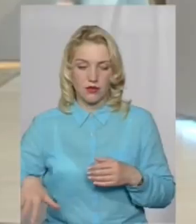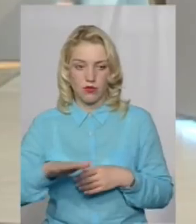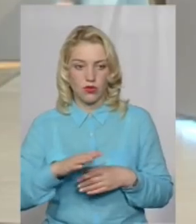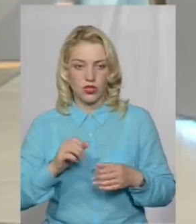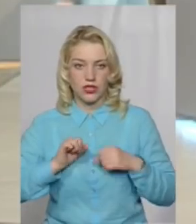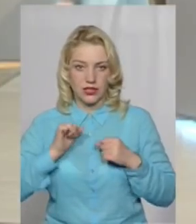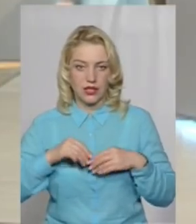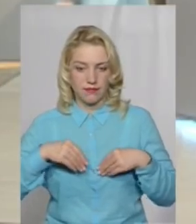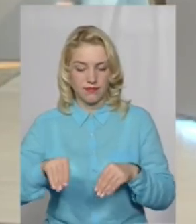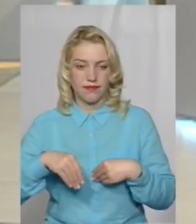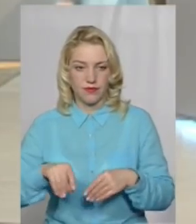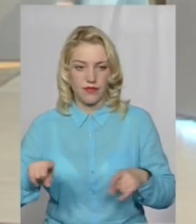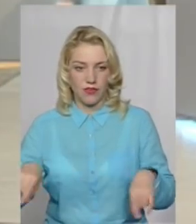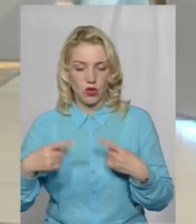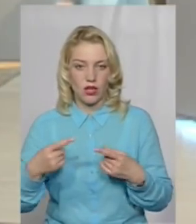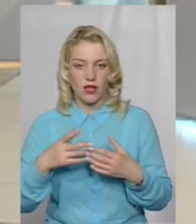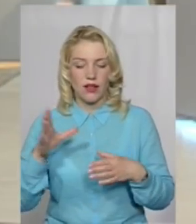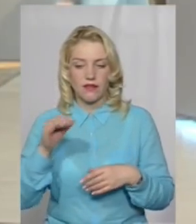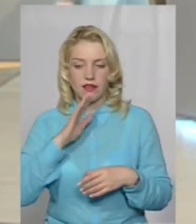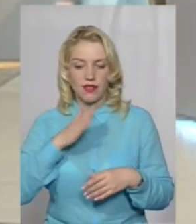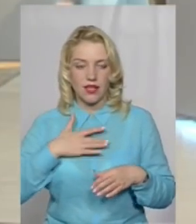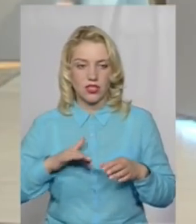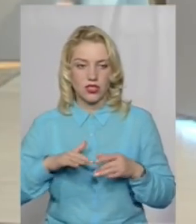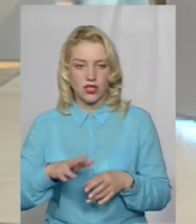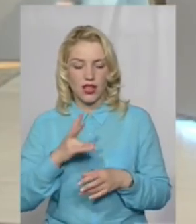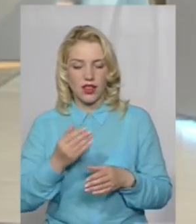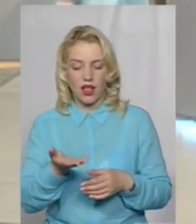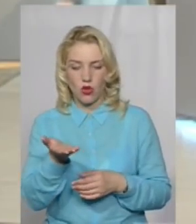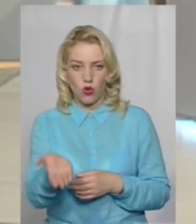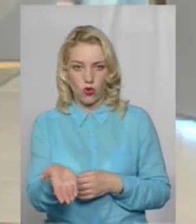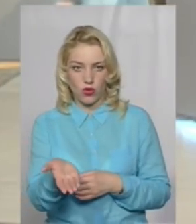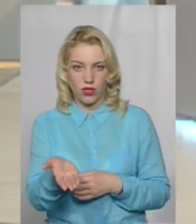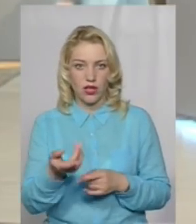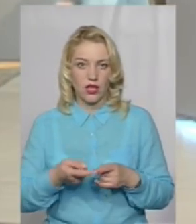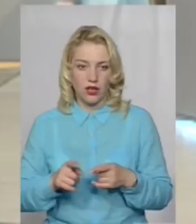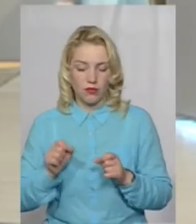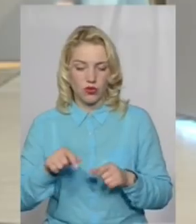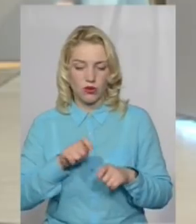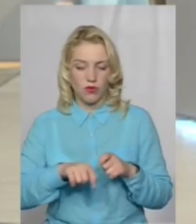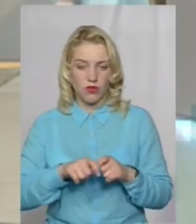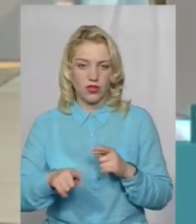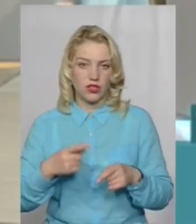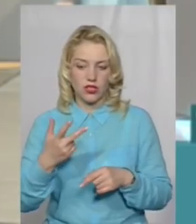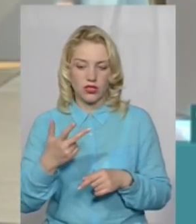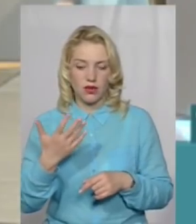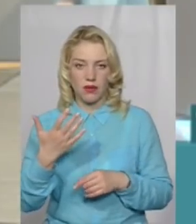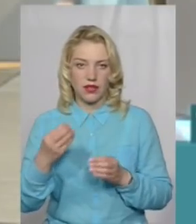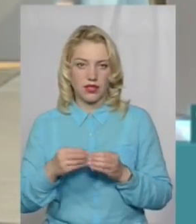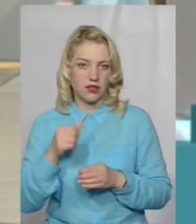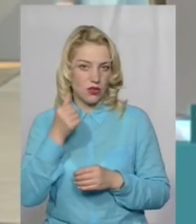відновлення. Вся наша діяльність, вона на долоні, так? Її можна перевірити через 3, через 5, через 7, через 10 років, будь ласка,